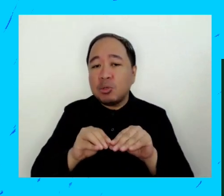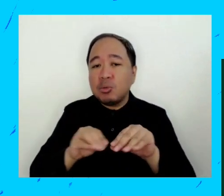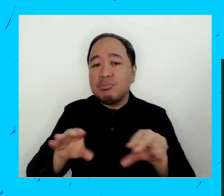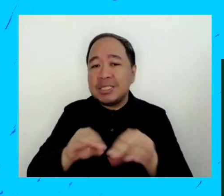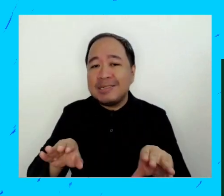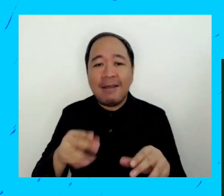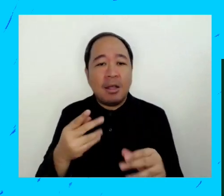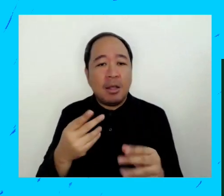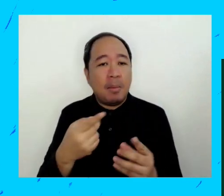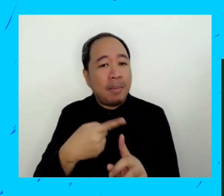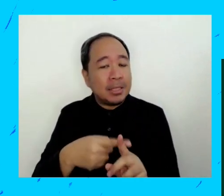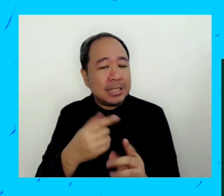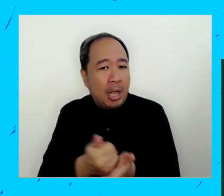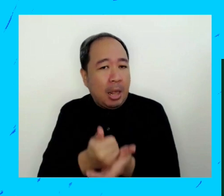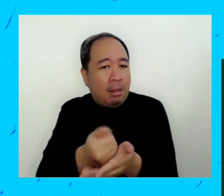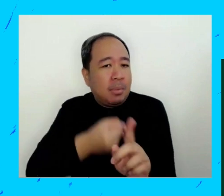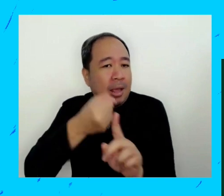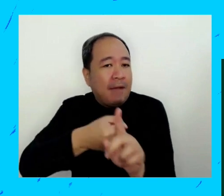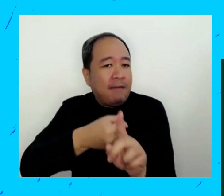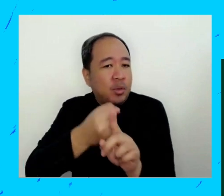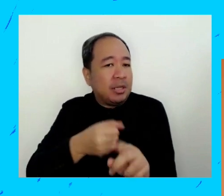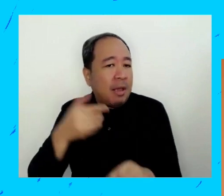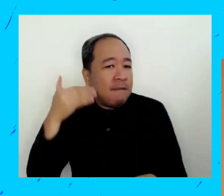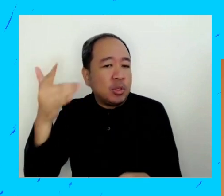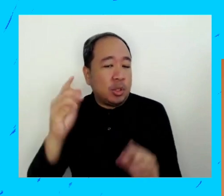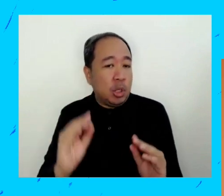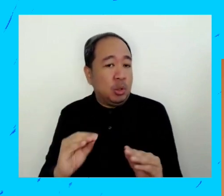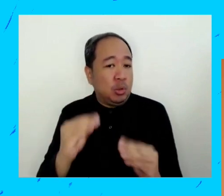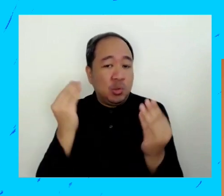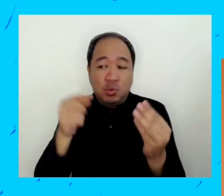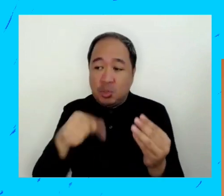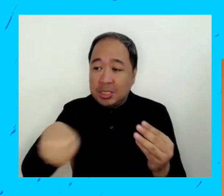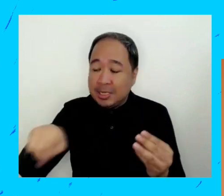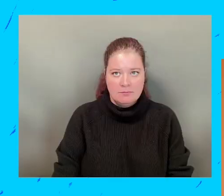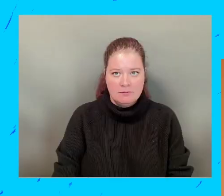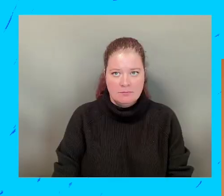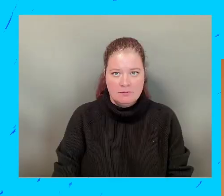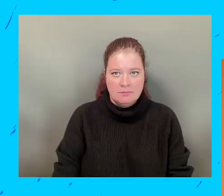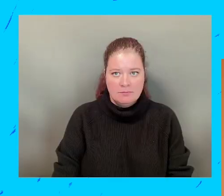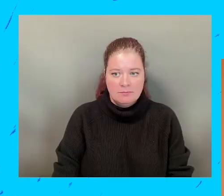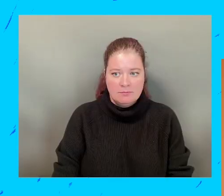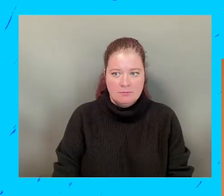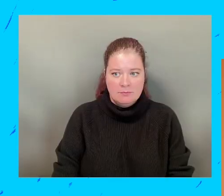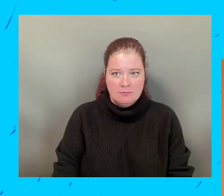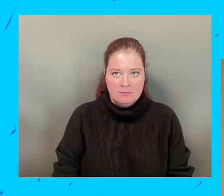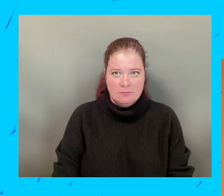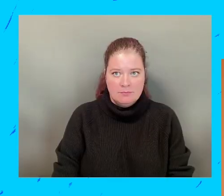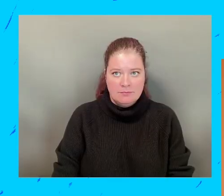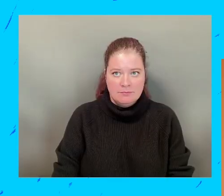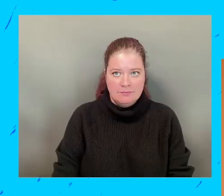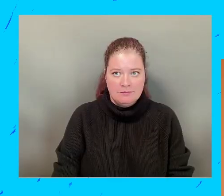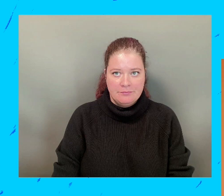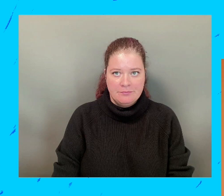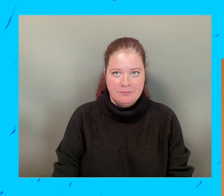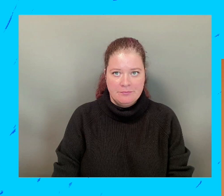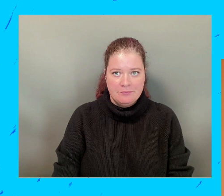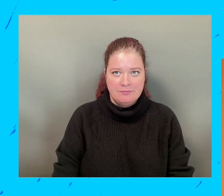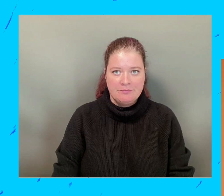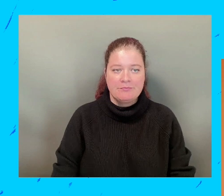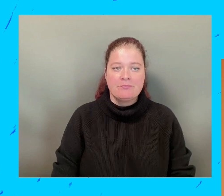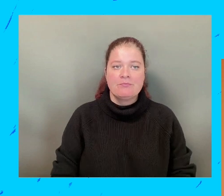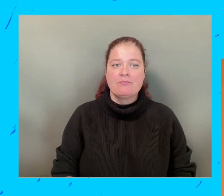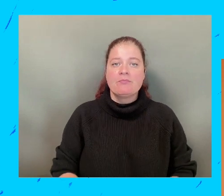nous vous encourageons effectivement créer une éducation sexuelle. Thank God I was able to understand myself